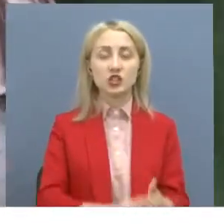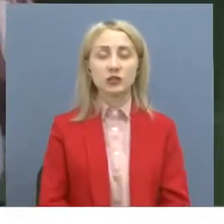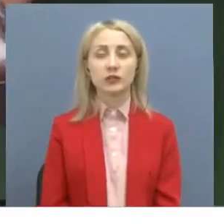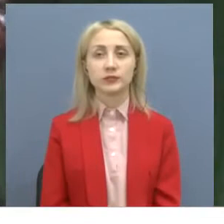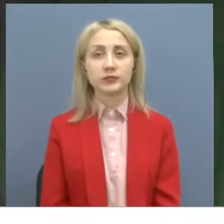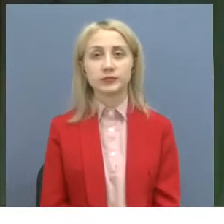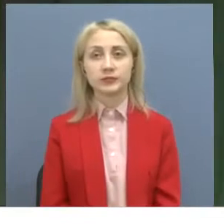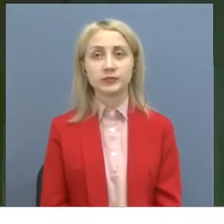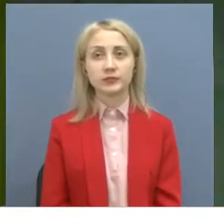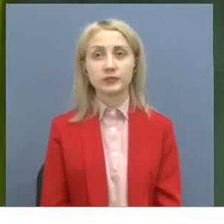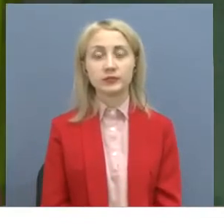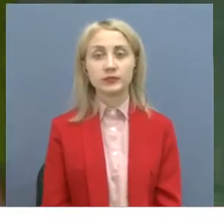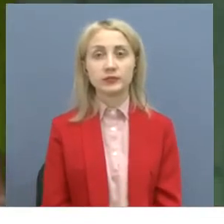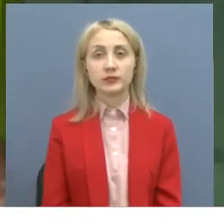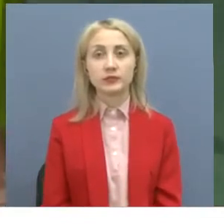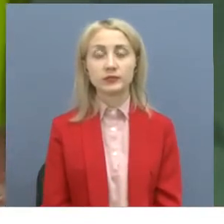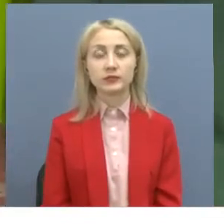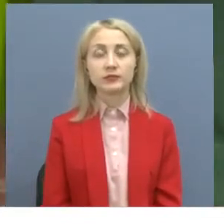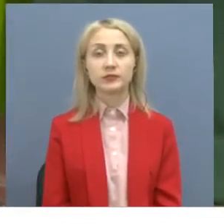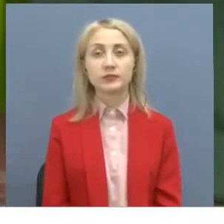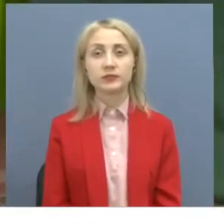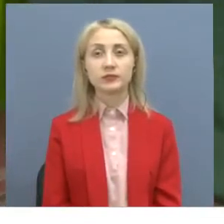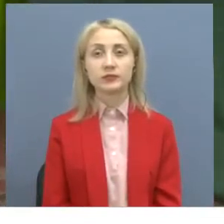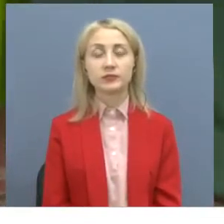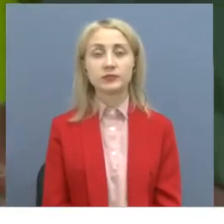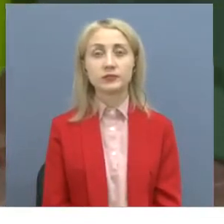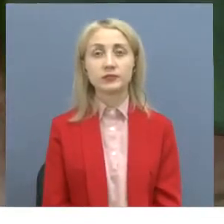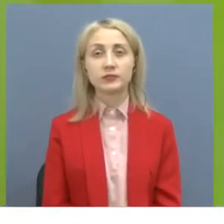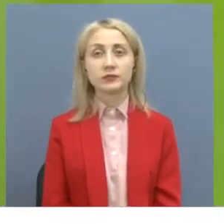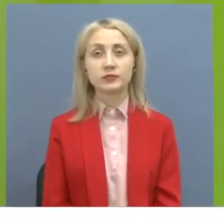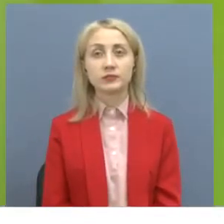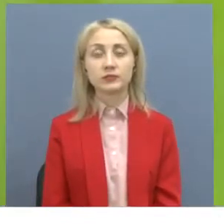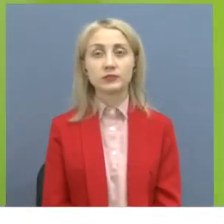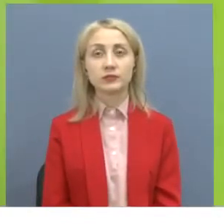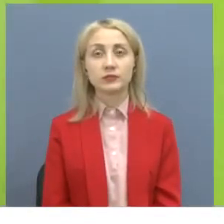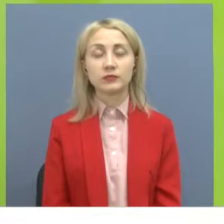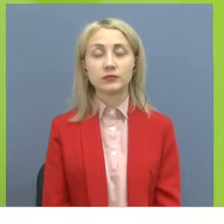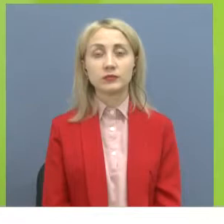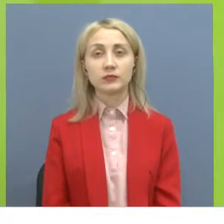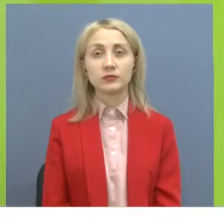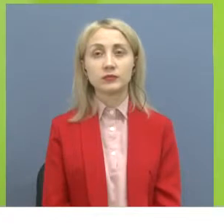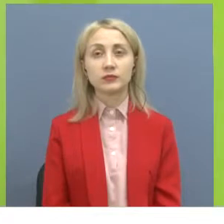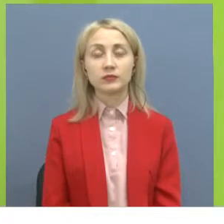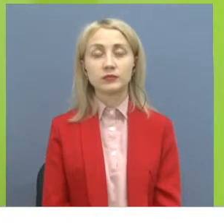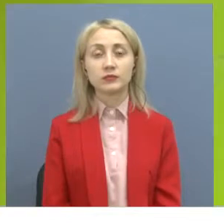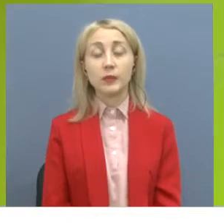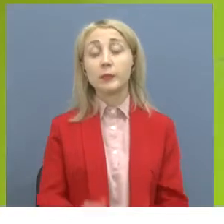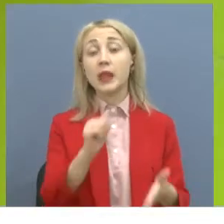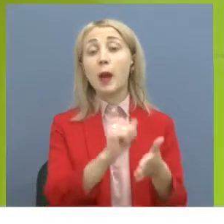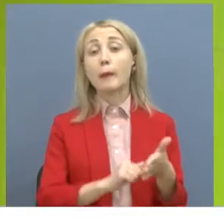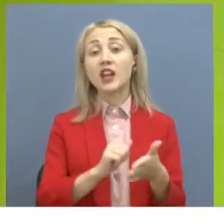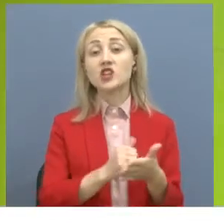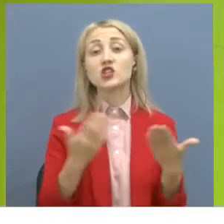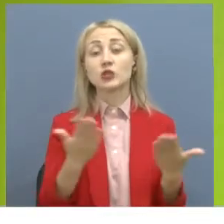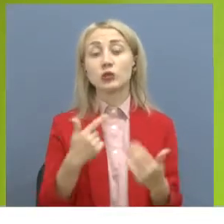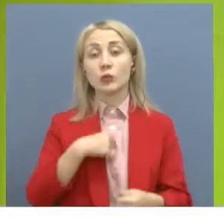День добрый. Проходите, пожалуйста. Хотели оставить вас макулатуру. У нас очень много бумаги. Көкшетауда 20-ға жуық осындай қоқыс қабылдау орындары бар.